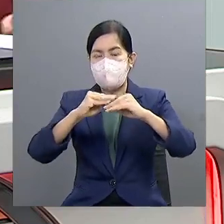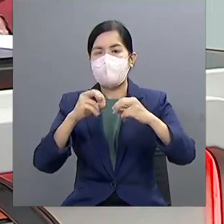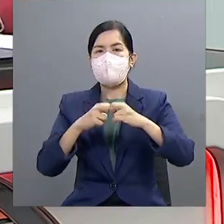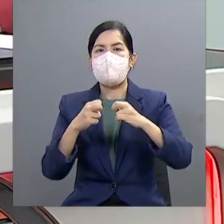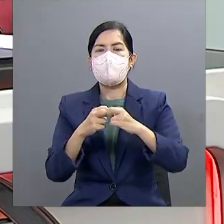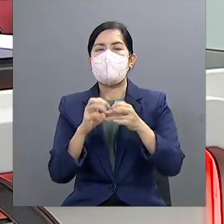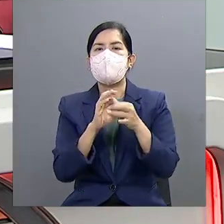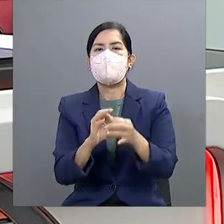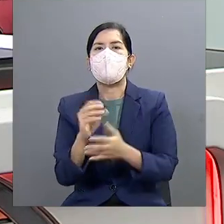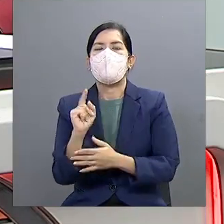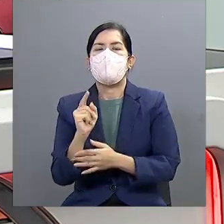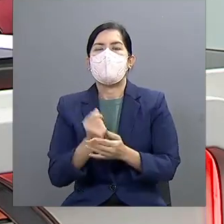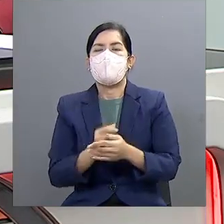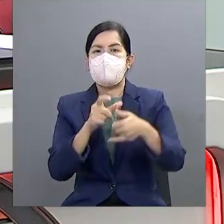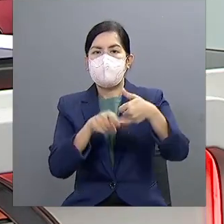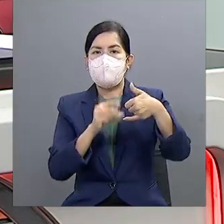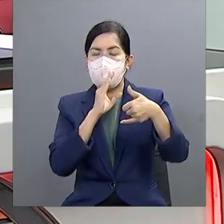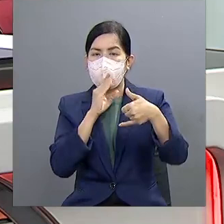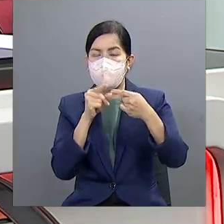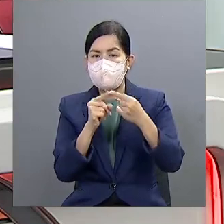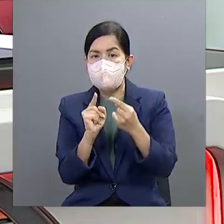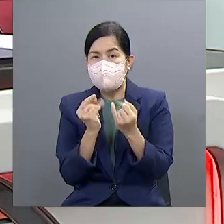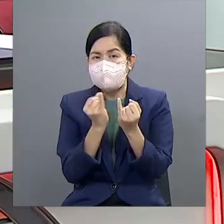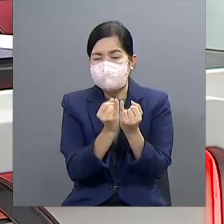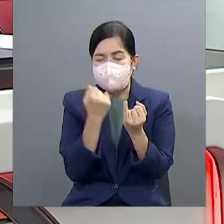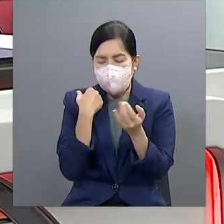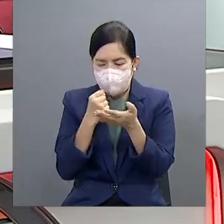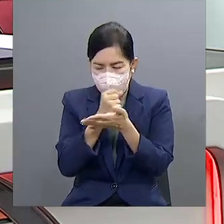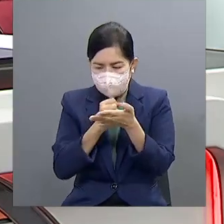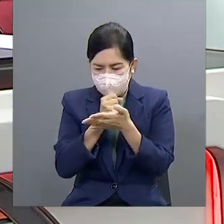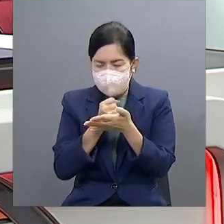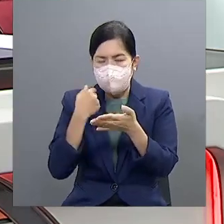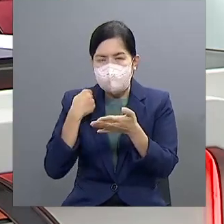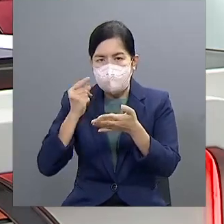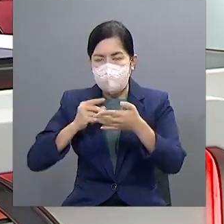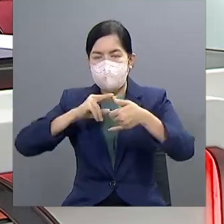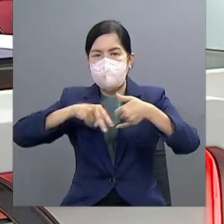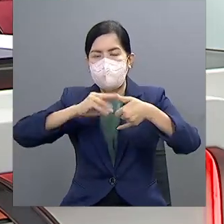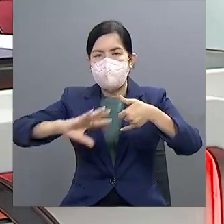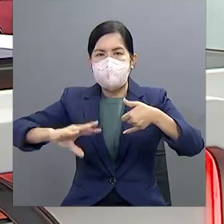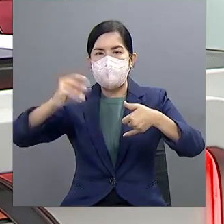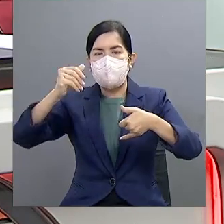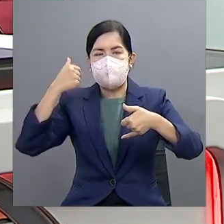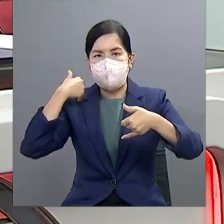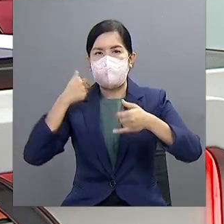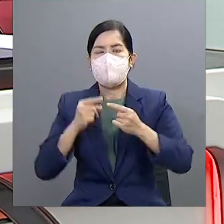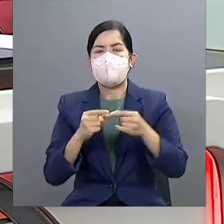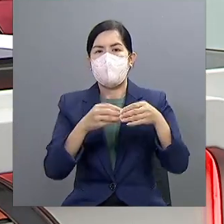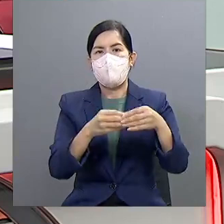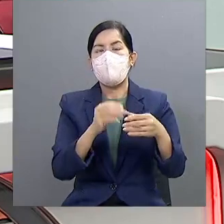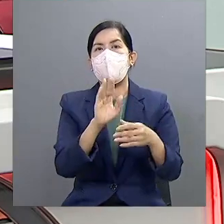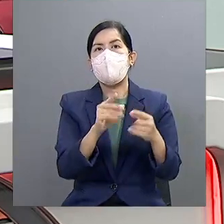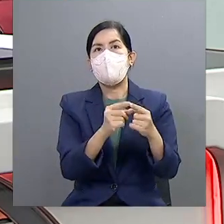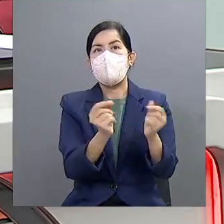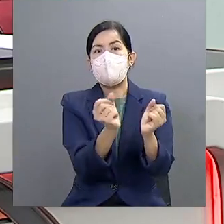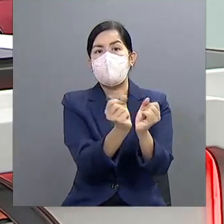ฟื้นฟูผู้ที่ติดยาเสพติดก็เลยกลายเป็นเรื่องสำคัญนะคะที่ทำให้ผู้ต้องขังถึงแม้จะรับโทษไปแล้วแต่สุดท้